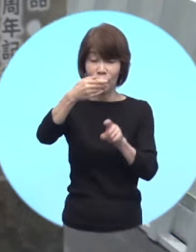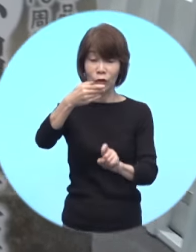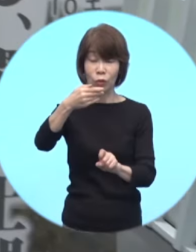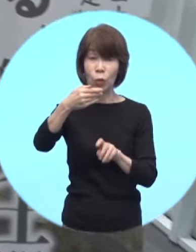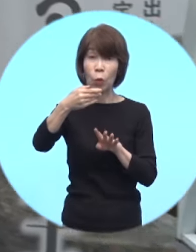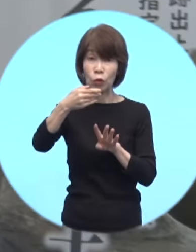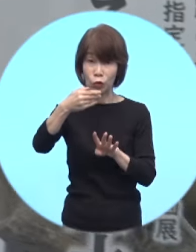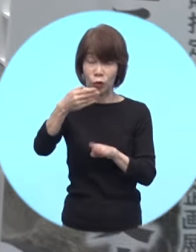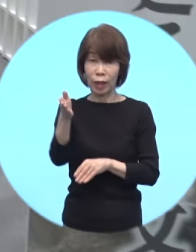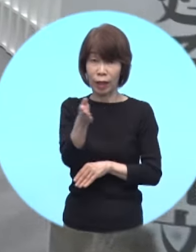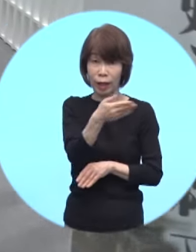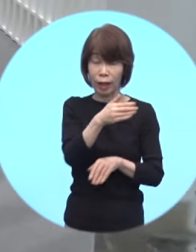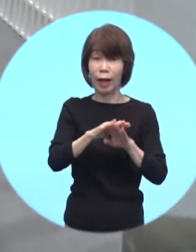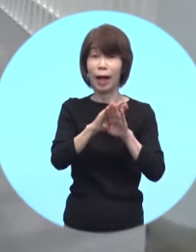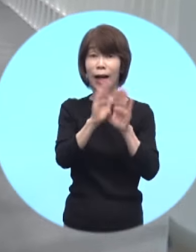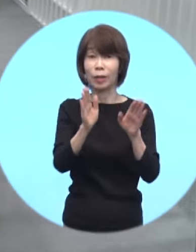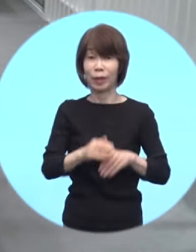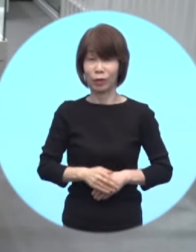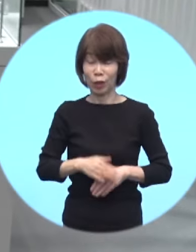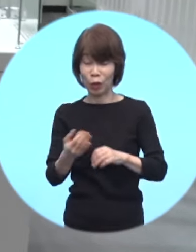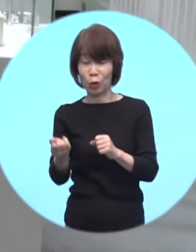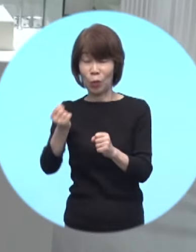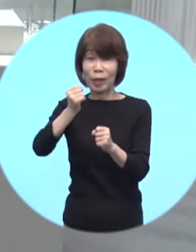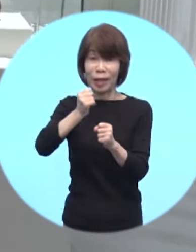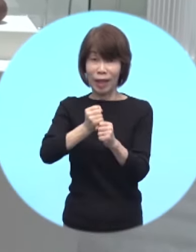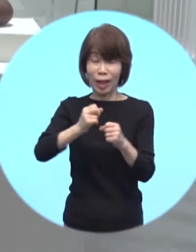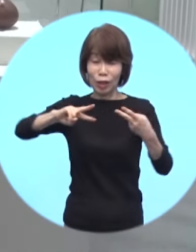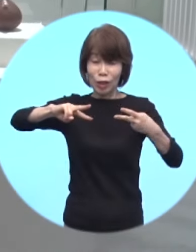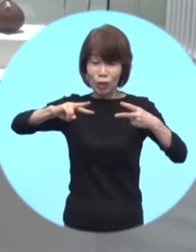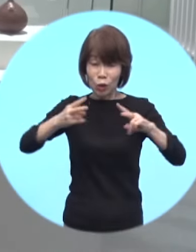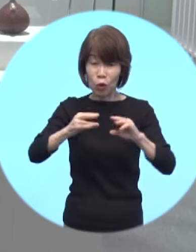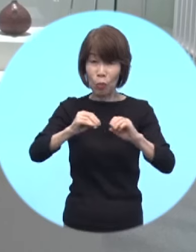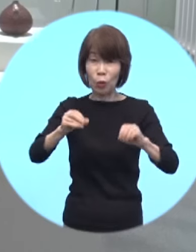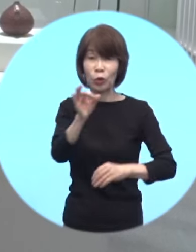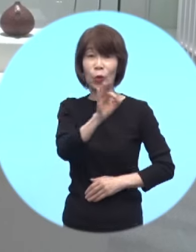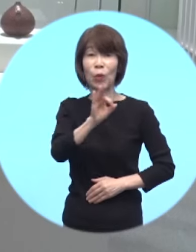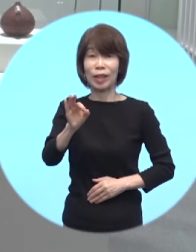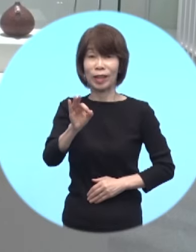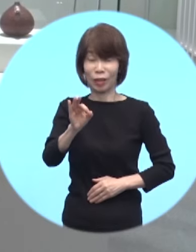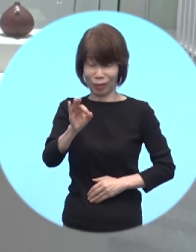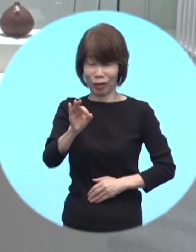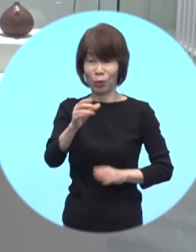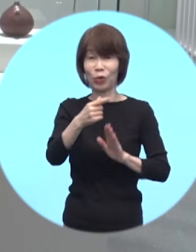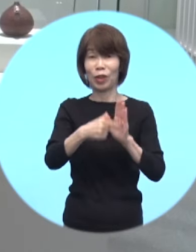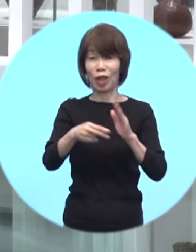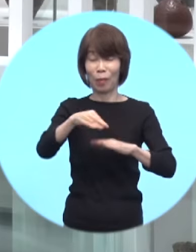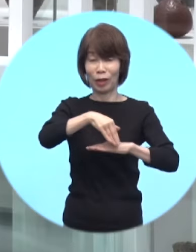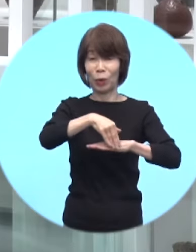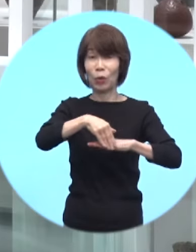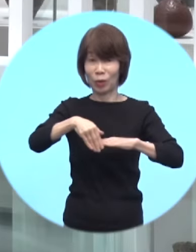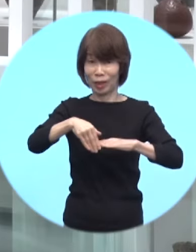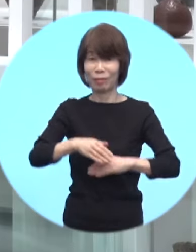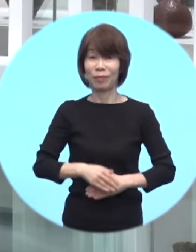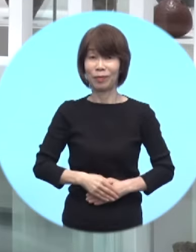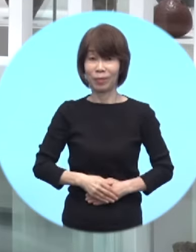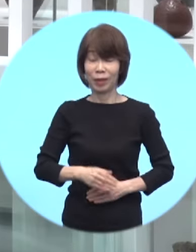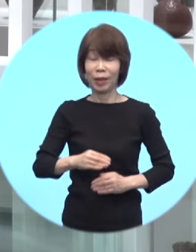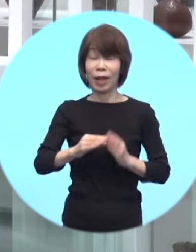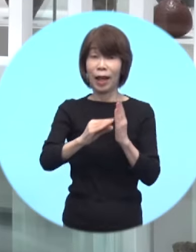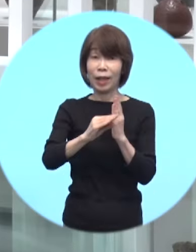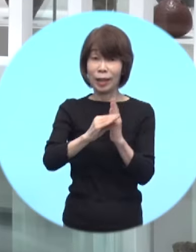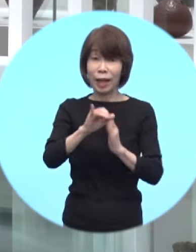よみがえる縄文土器という企画展を開催してるんですけども、企画展では中屋沢遺跡